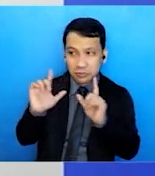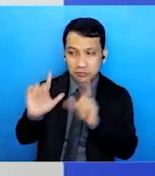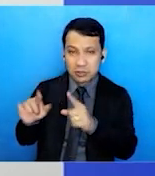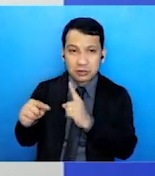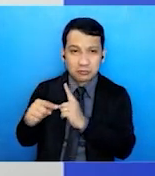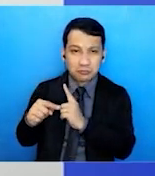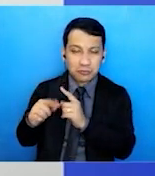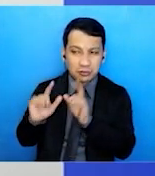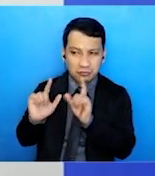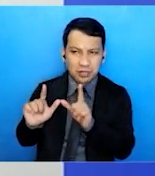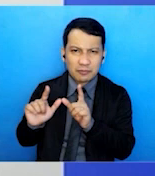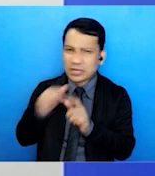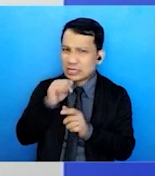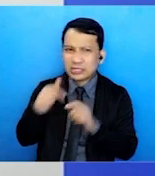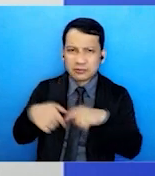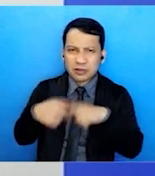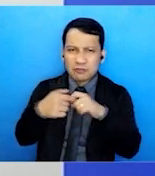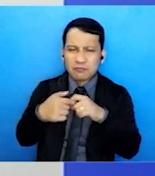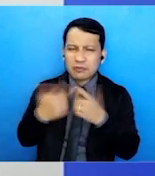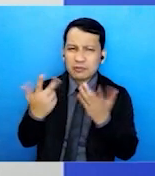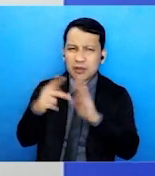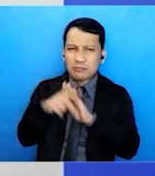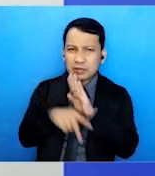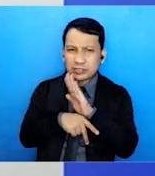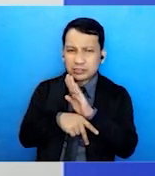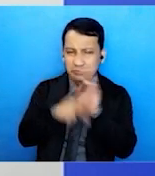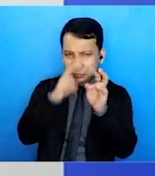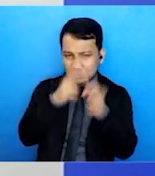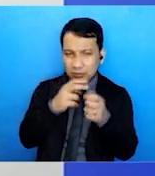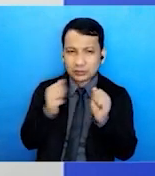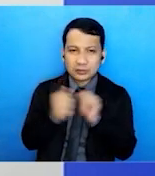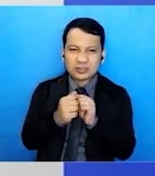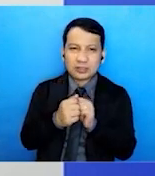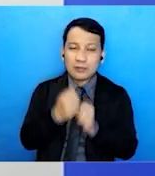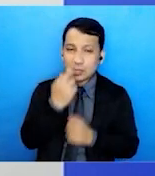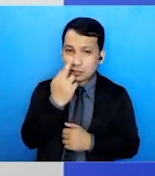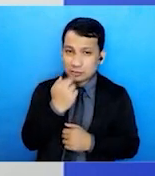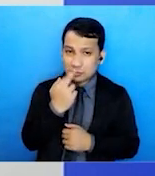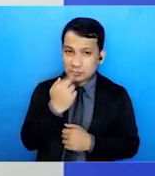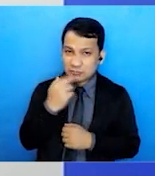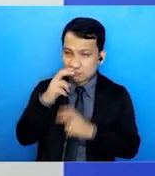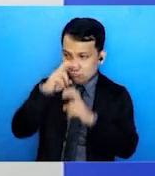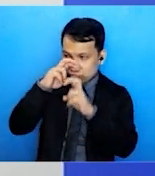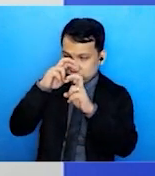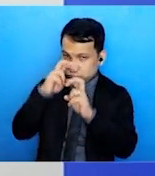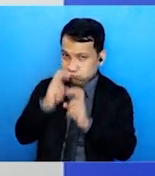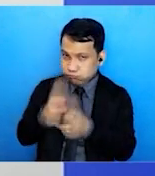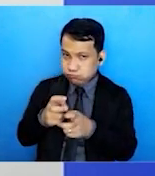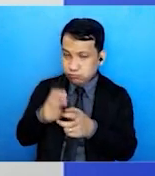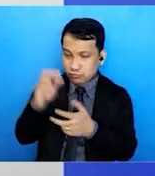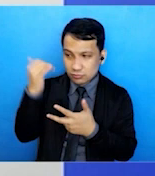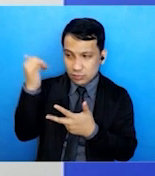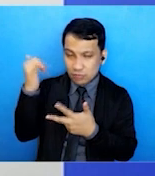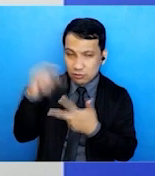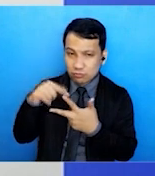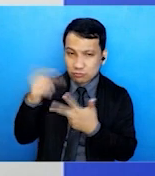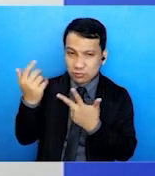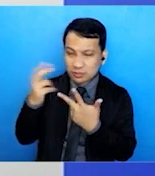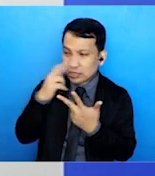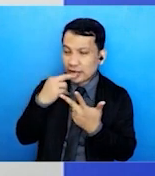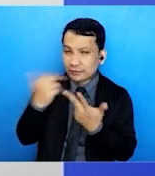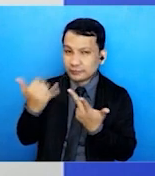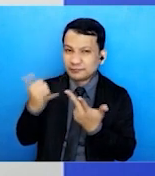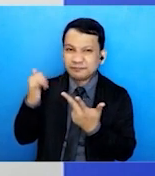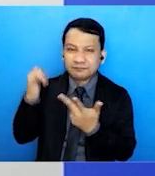may ipinatutupad na quarantine protocols. At nariyan din ang red list o high risk classification, yung mga bansang may travel